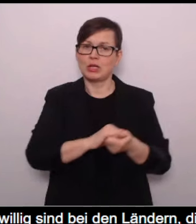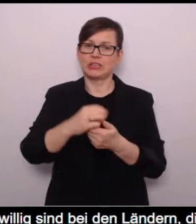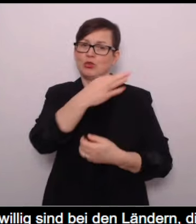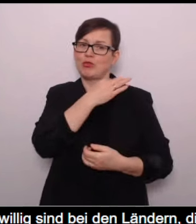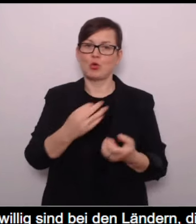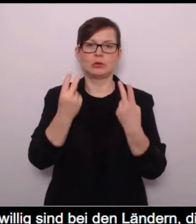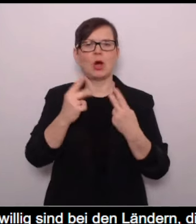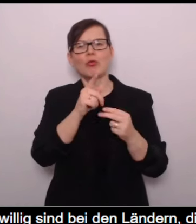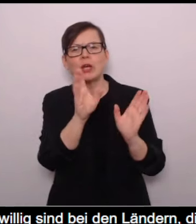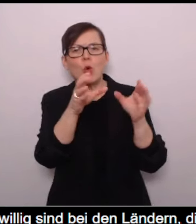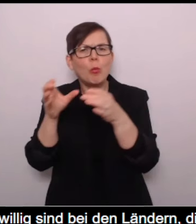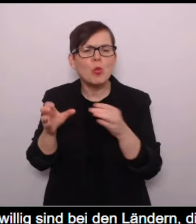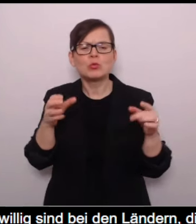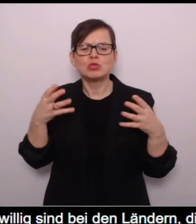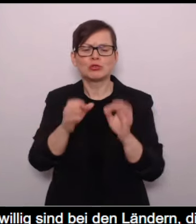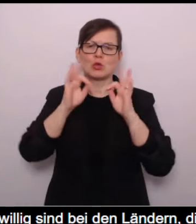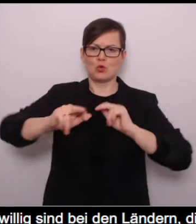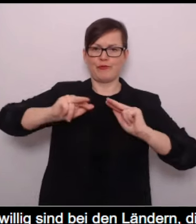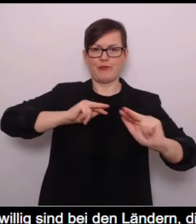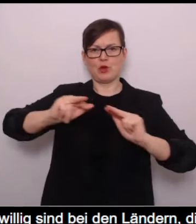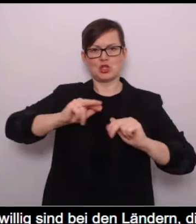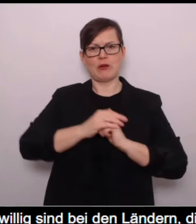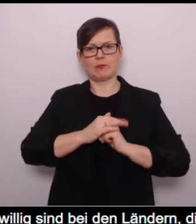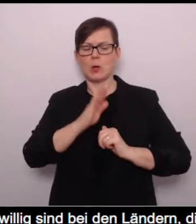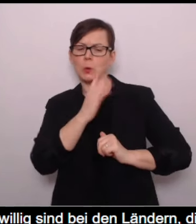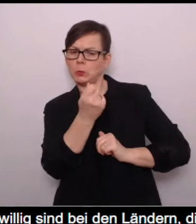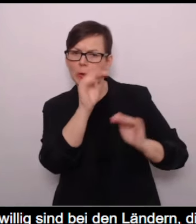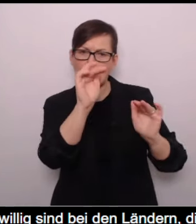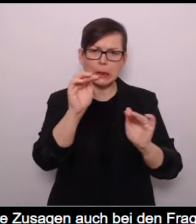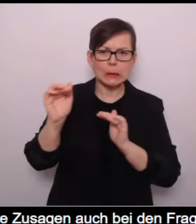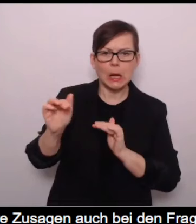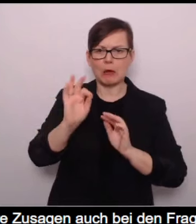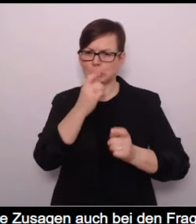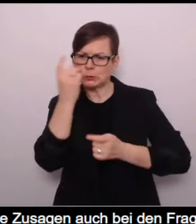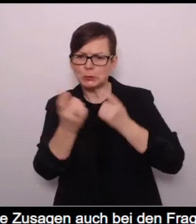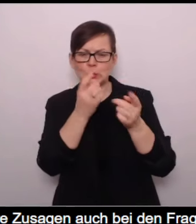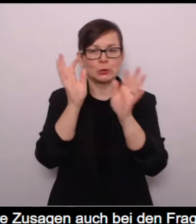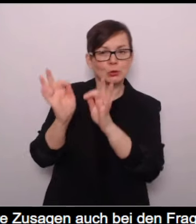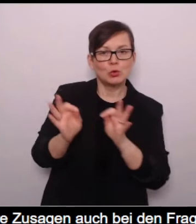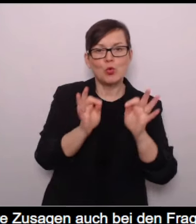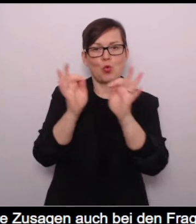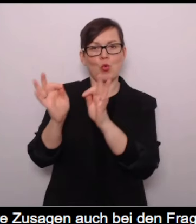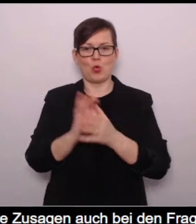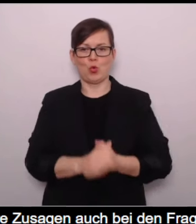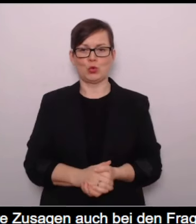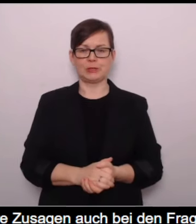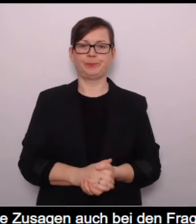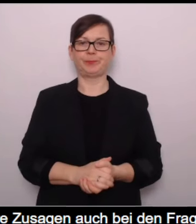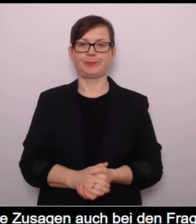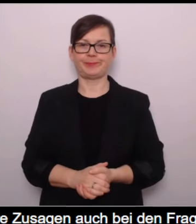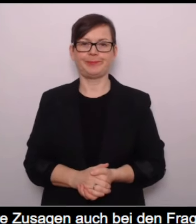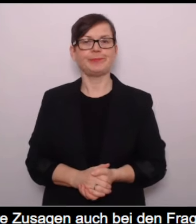Familie. Auch das ist uns ja immer ganz wichtig als Koalition, dass unsere Kommunen auch gut wirtschaften und gut